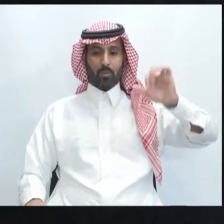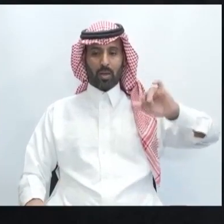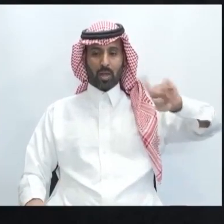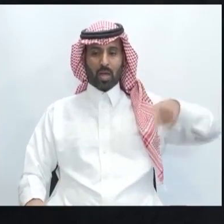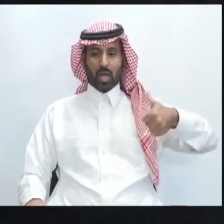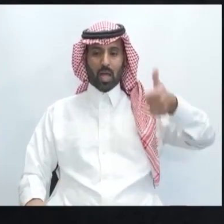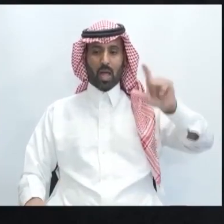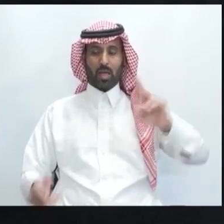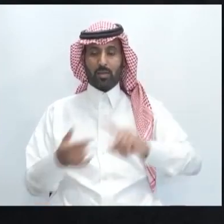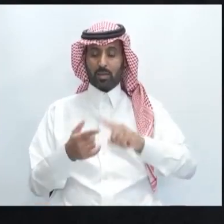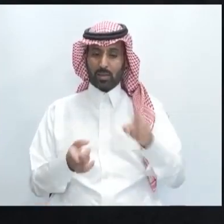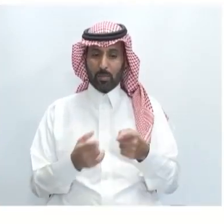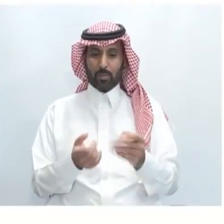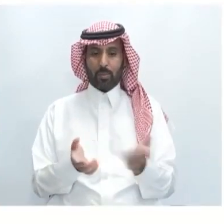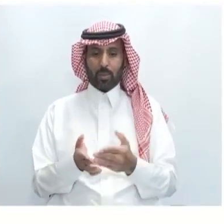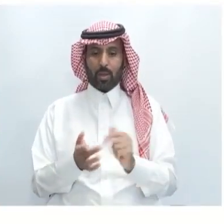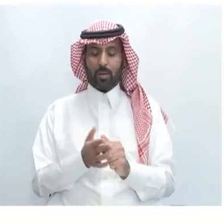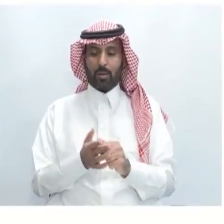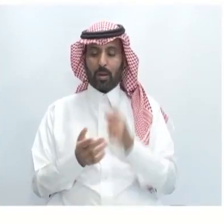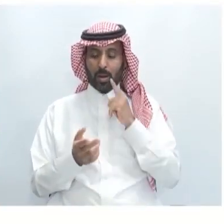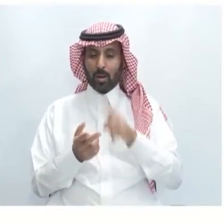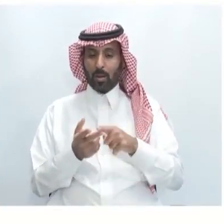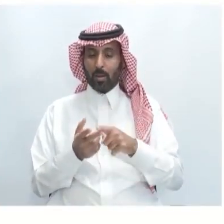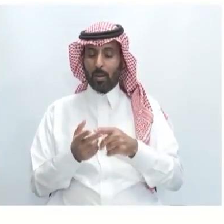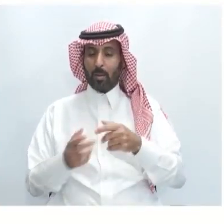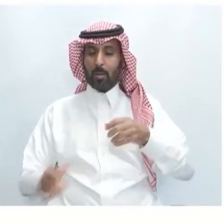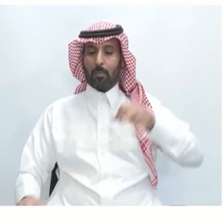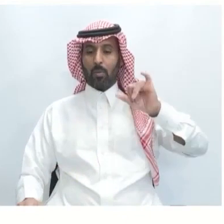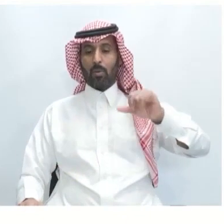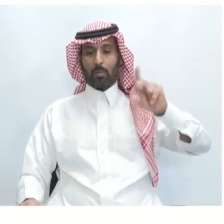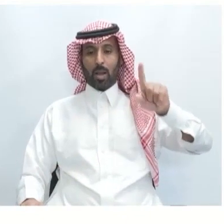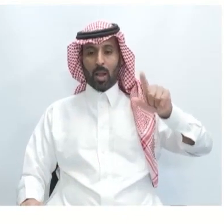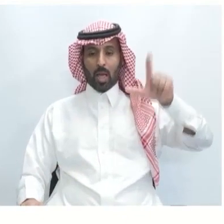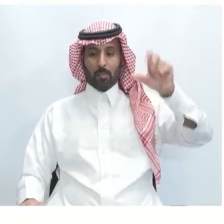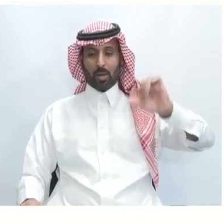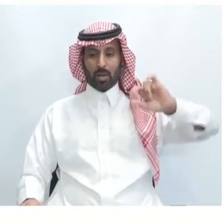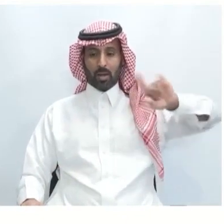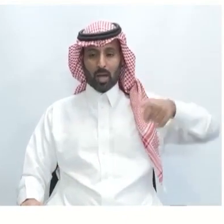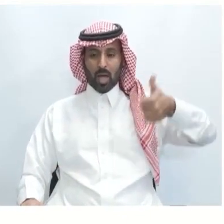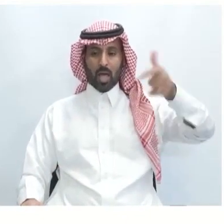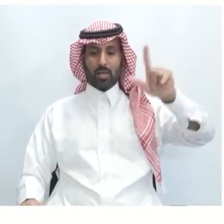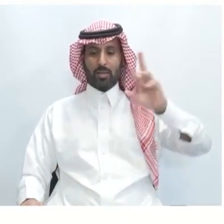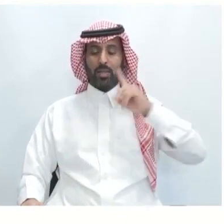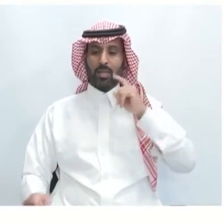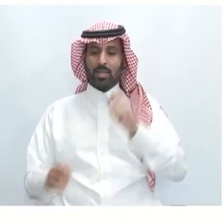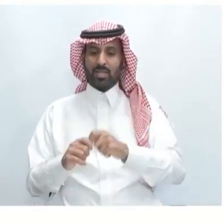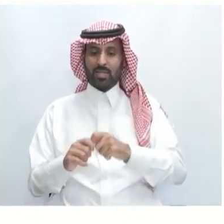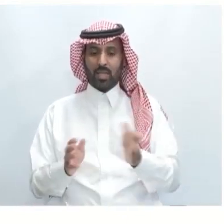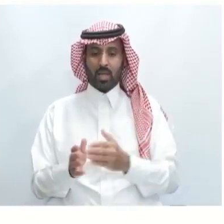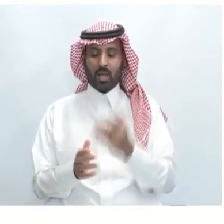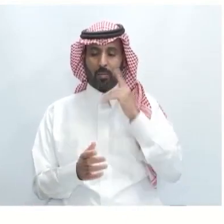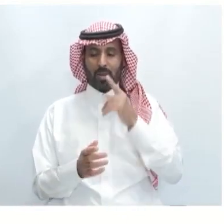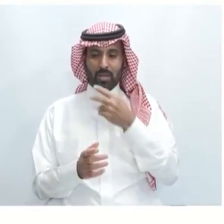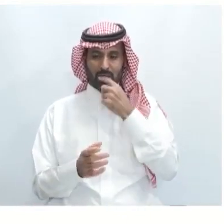مب طبيعيه و مبلمرات صناعيه من المبلمرات الطبيعيه النشا والسليلوز سنتعرف عليها